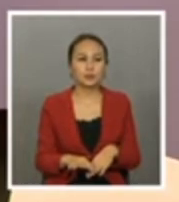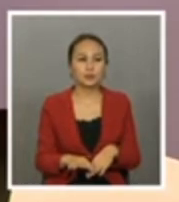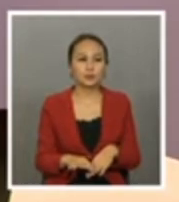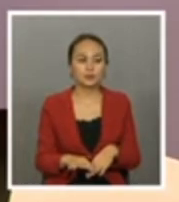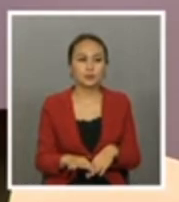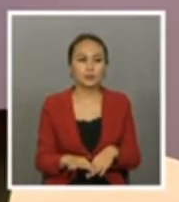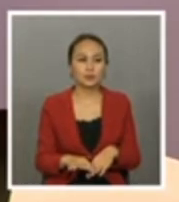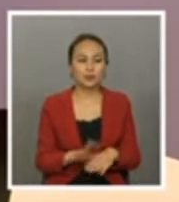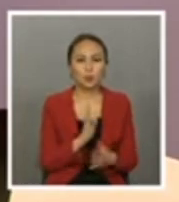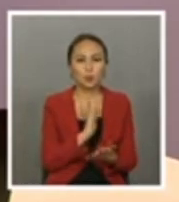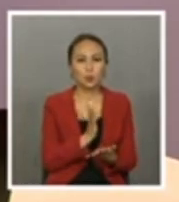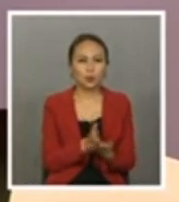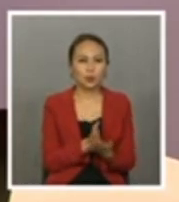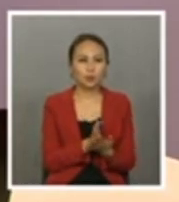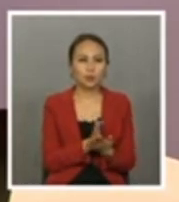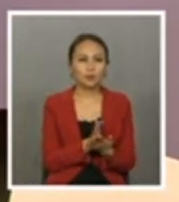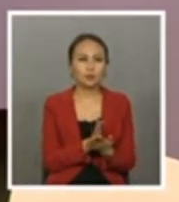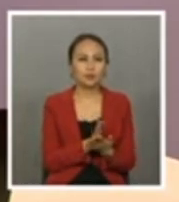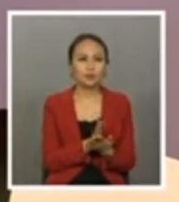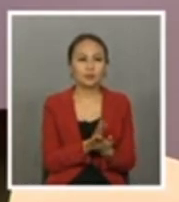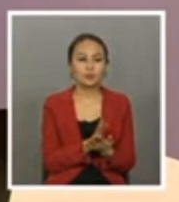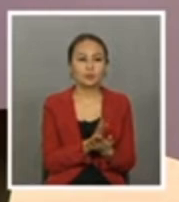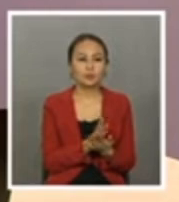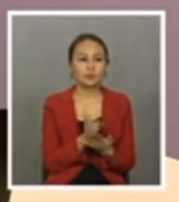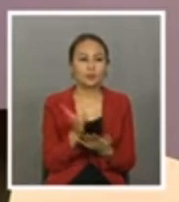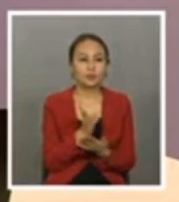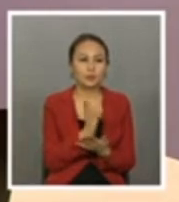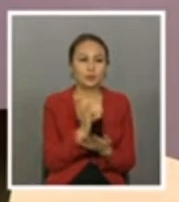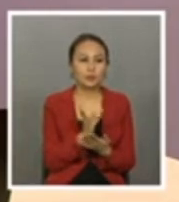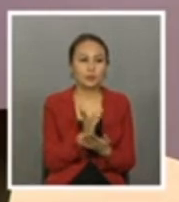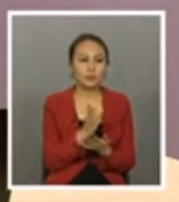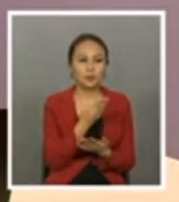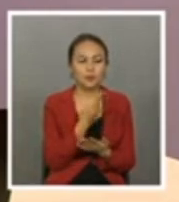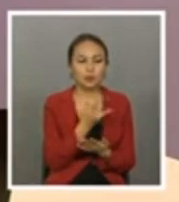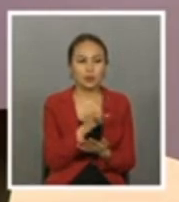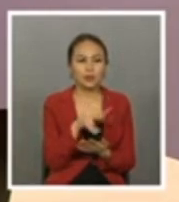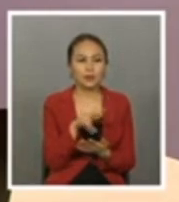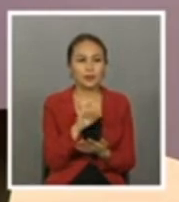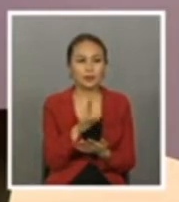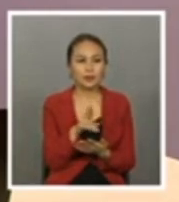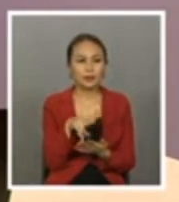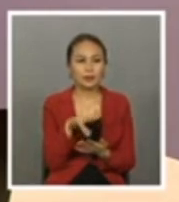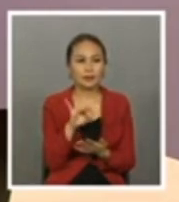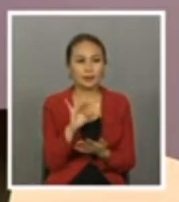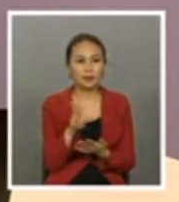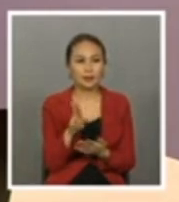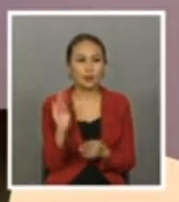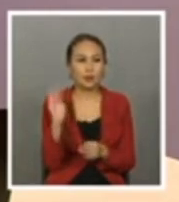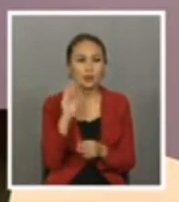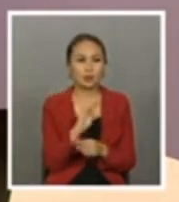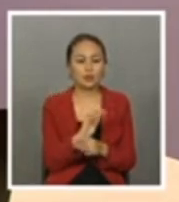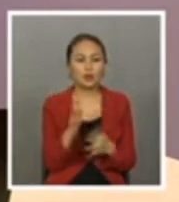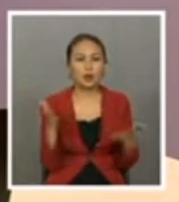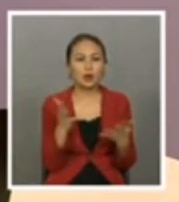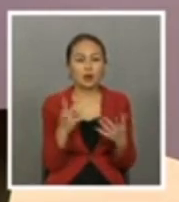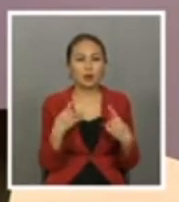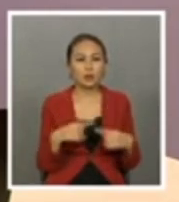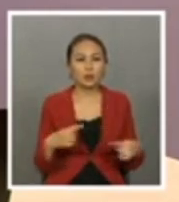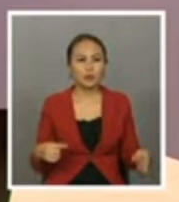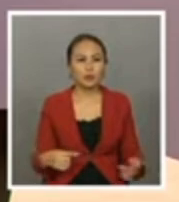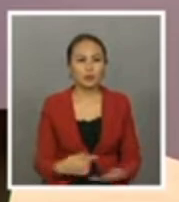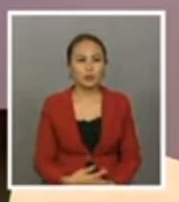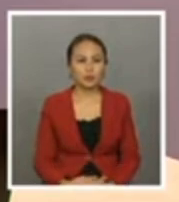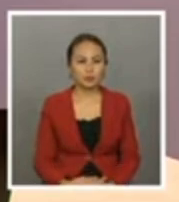Тура мағынада қолданылған. Үшінші, шы, лық, лік қосымшаның қай